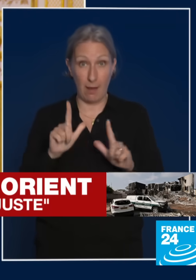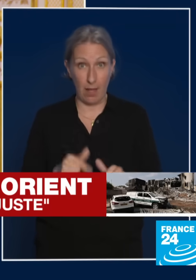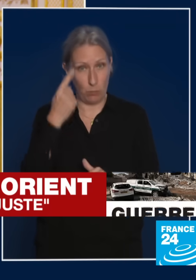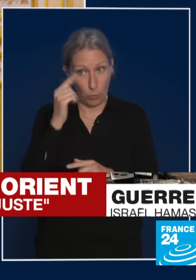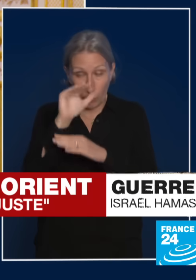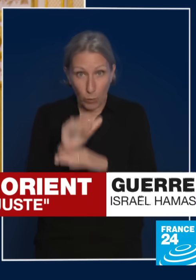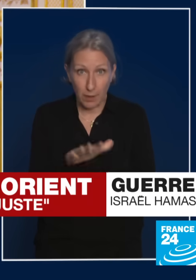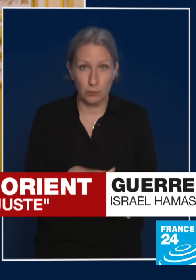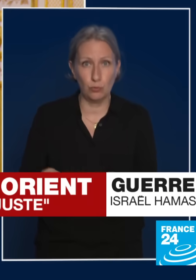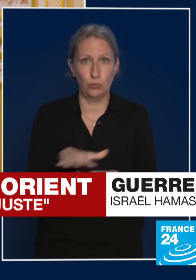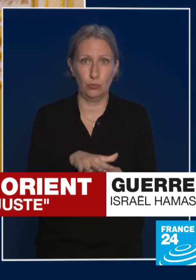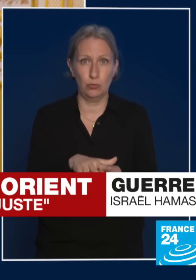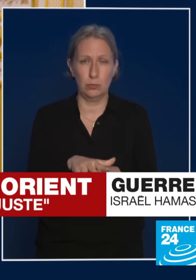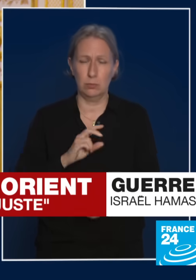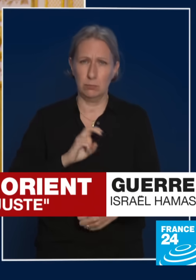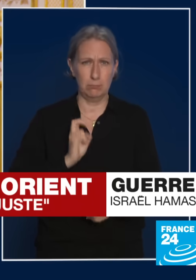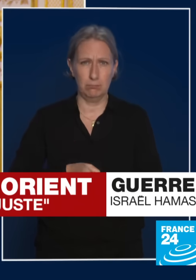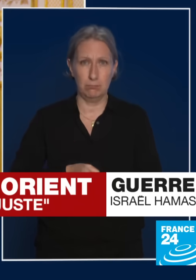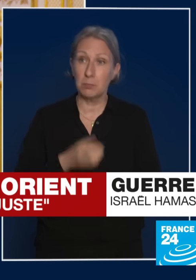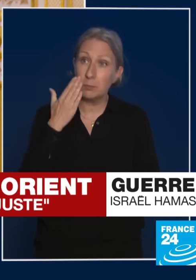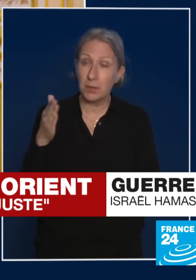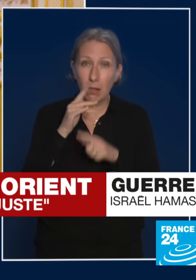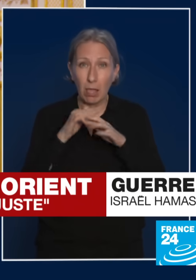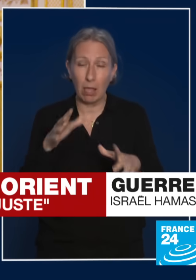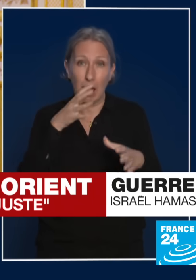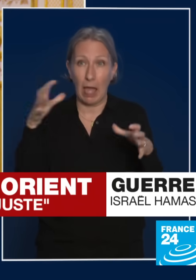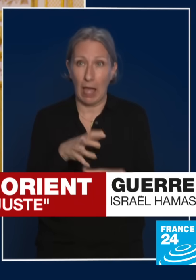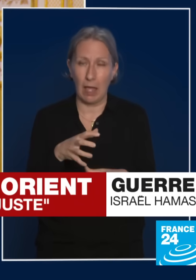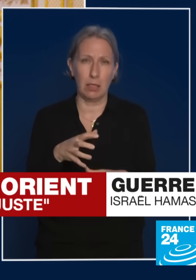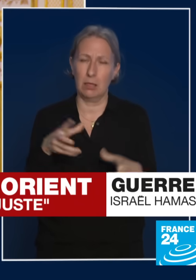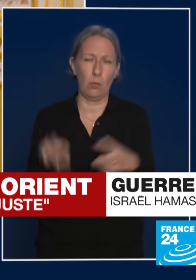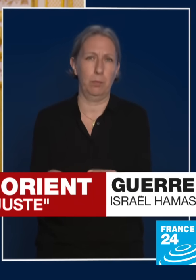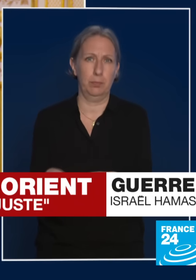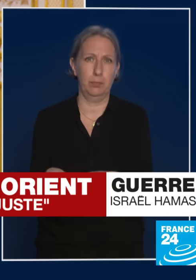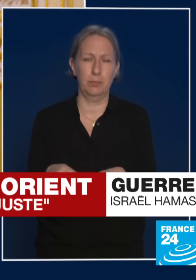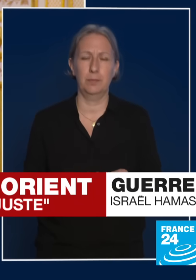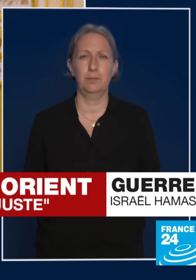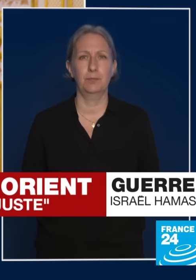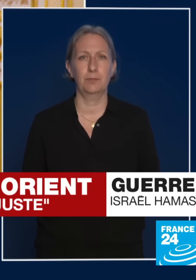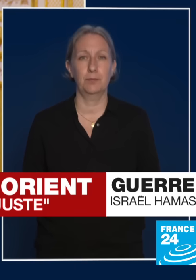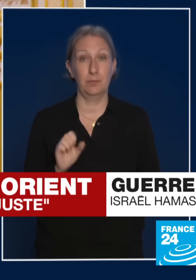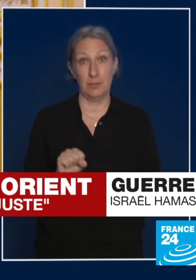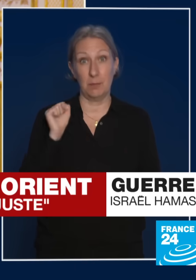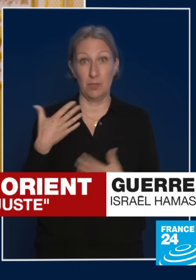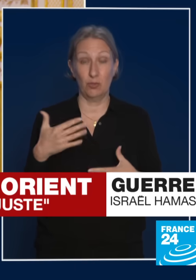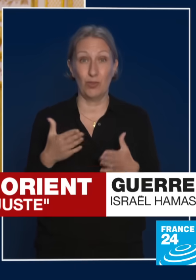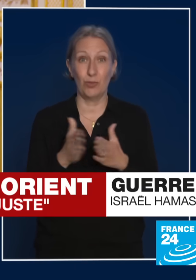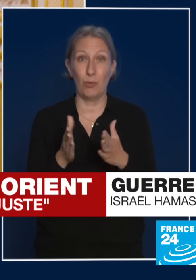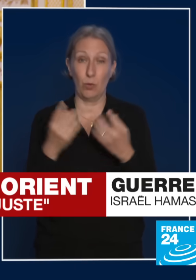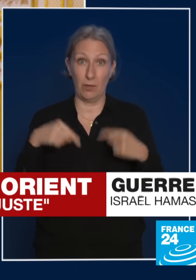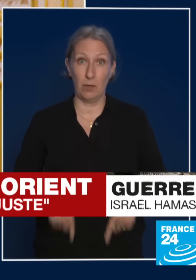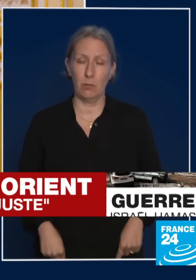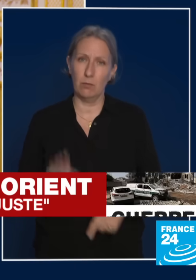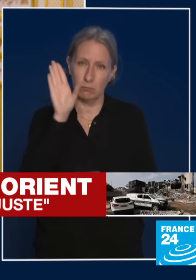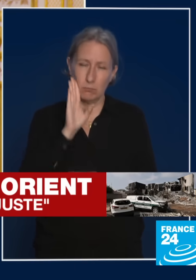et elle sera impitoyable avec tous les porteurs de haine dès samedi j'ai demandé au gouvernement de renforcer nos mesures de